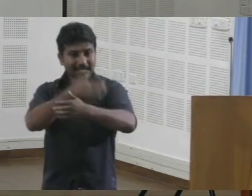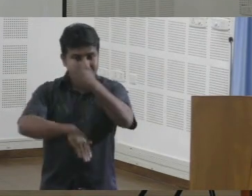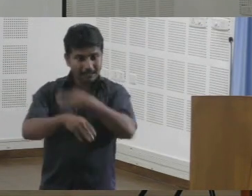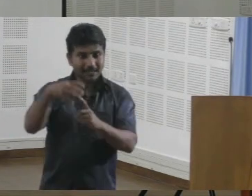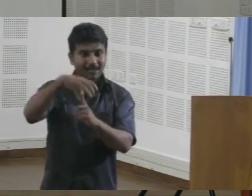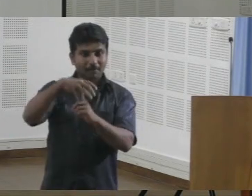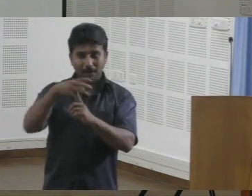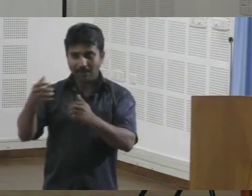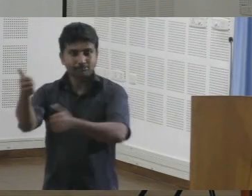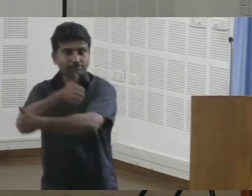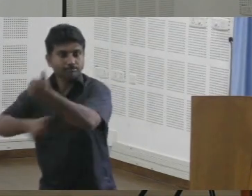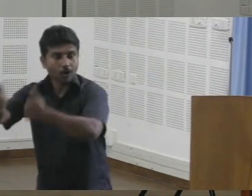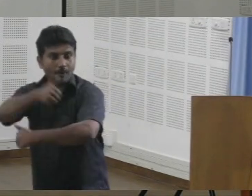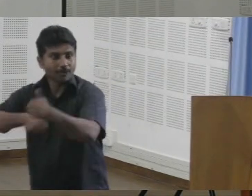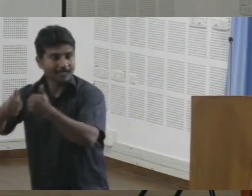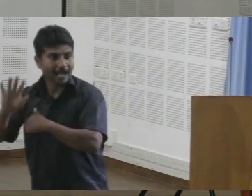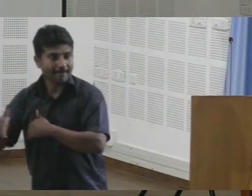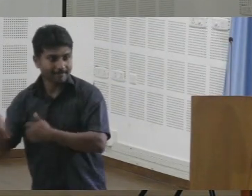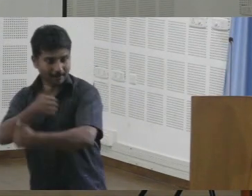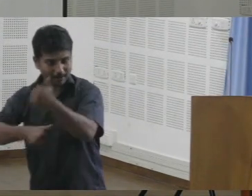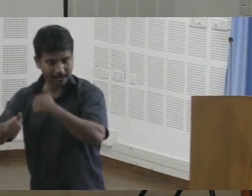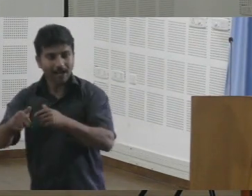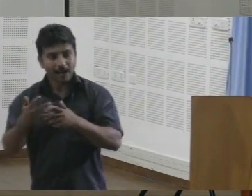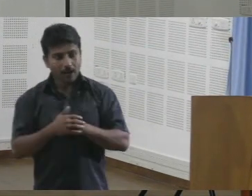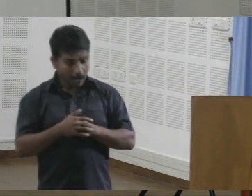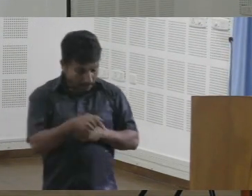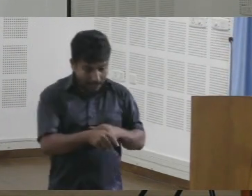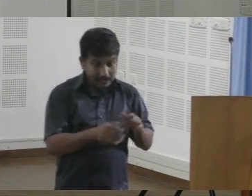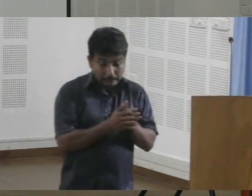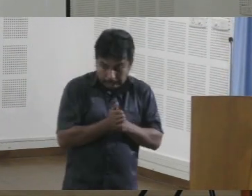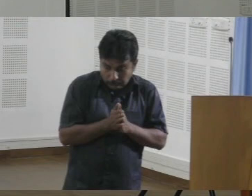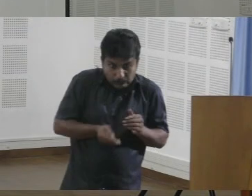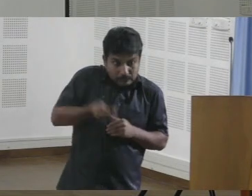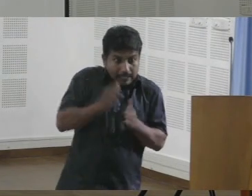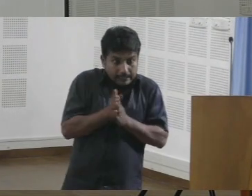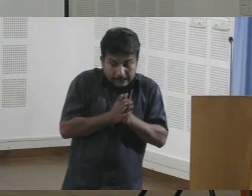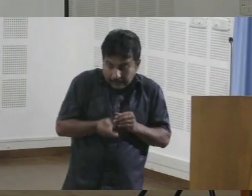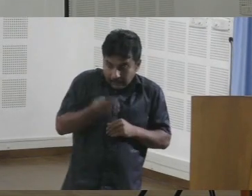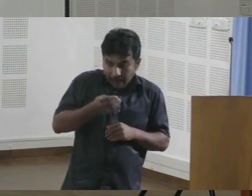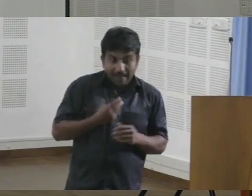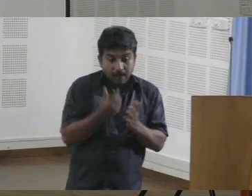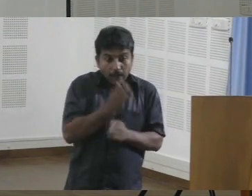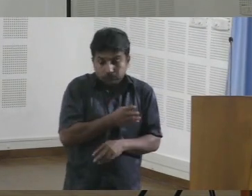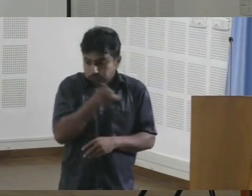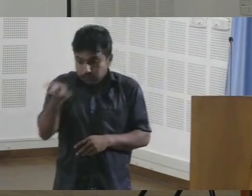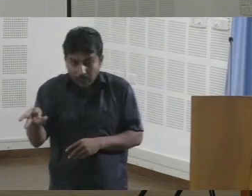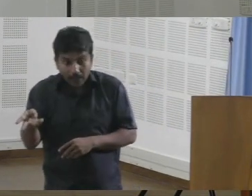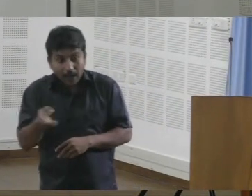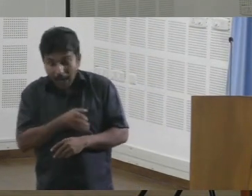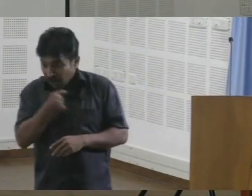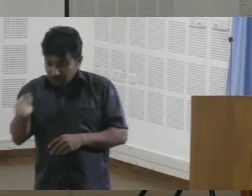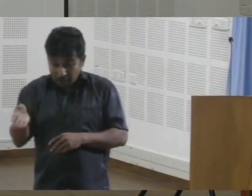വെച്ചു. പക്ഷേ ഞാൻ പറഞ്ഞ പോലെ അദ്വൈതിന് ആങ്സൈറ്റി ഒത്തിരി കൂടുതലാണ്. അപ്പോൾ എനിക്ക് അവൻ അവിടെ പോയി പാർട്ടിസിപ്പേറ്റ് ചെയ്യോ അതൊന്നും